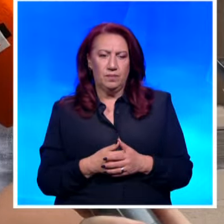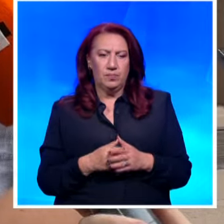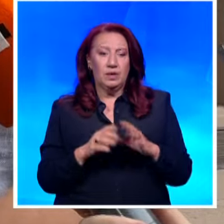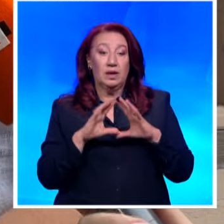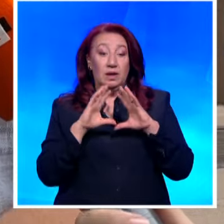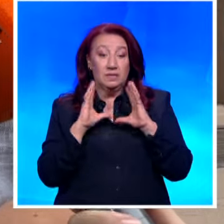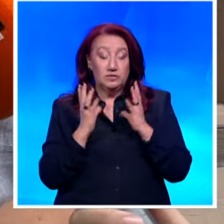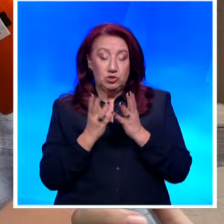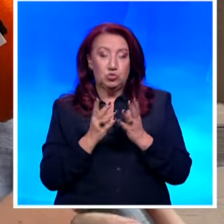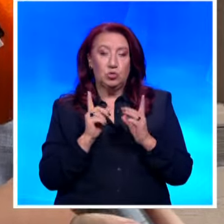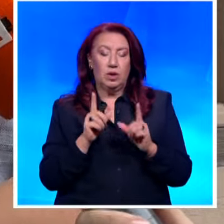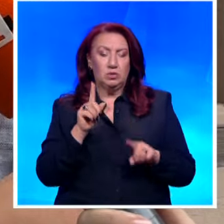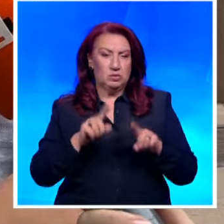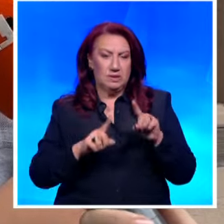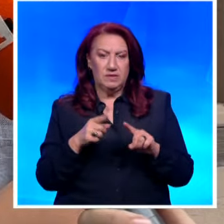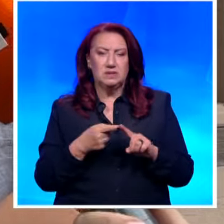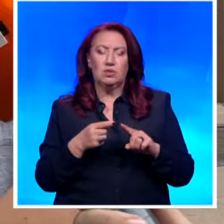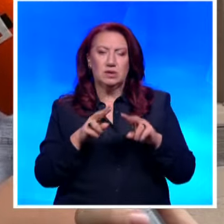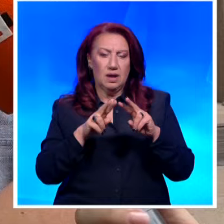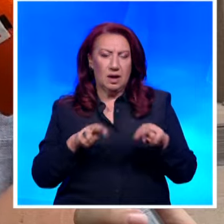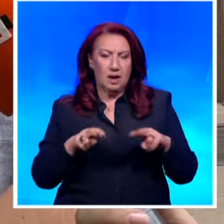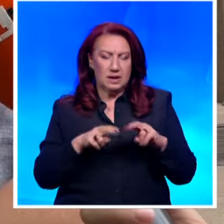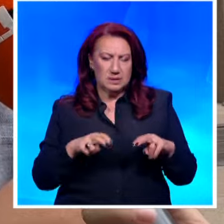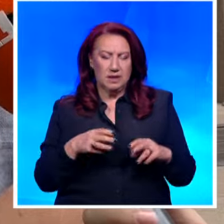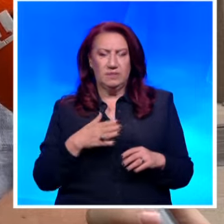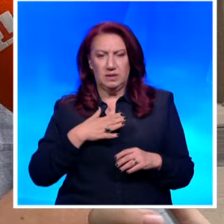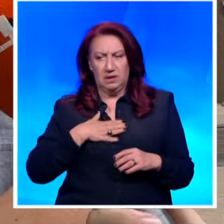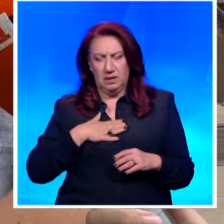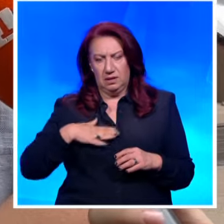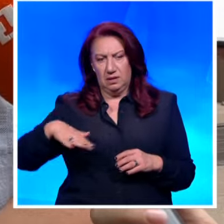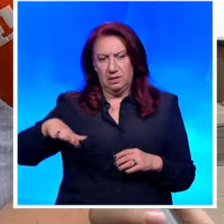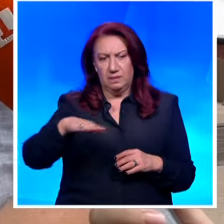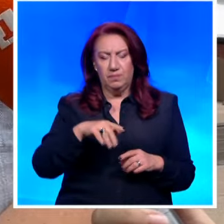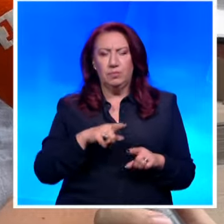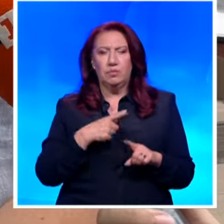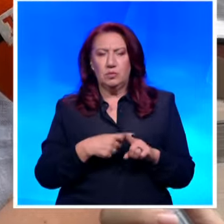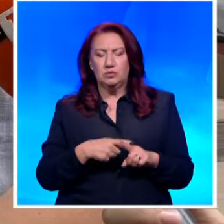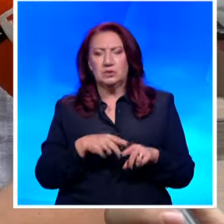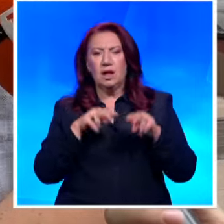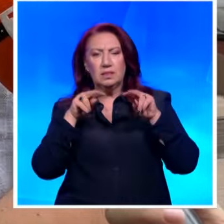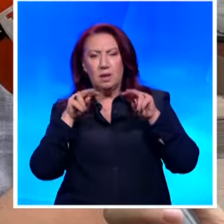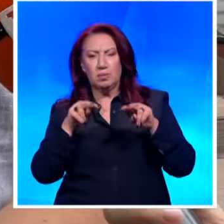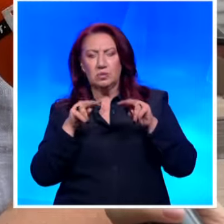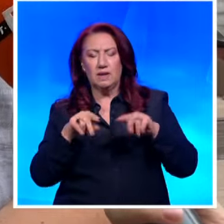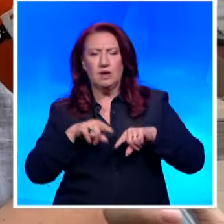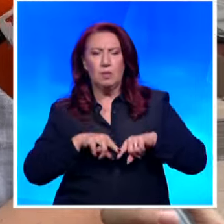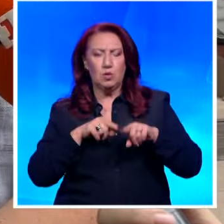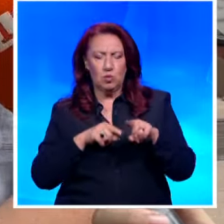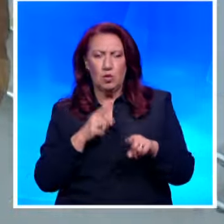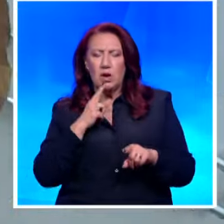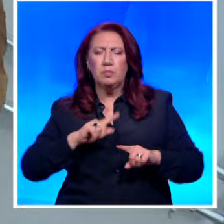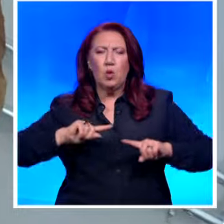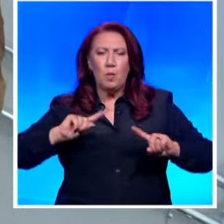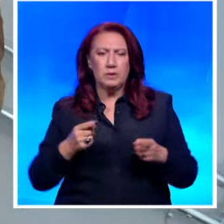зависи иначе от разследването на наша територия и от наблюдаващия прокурор, ще бъде свършено в максимално кратки